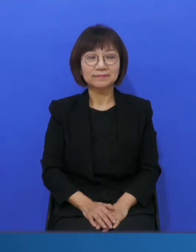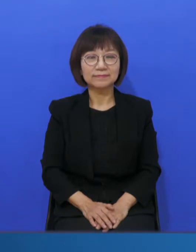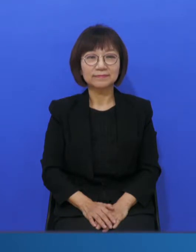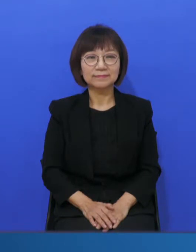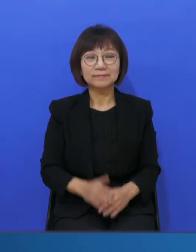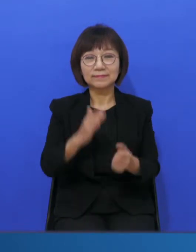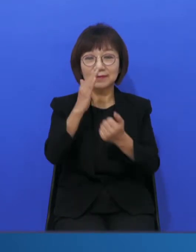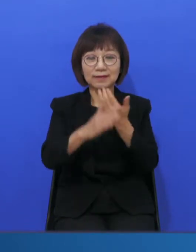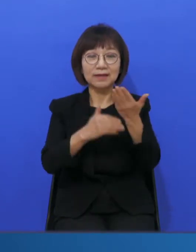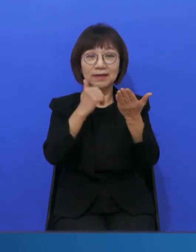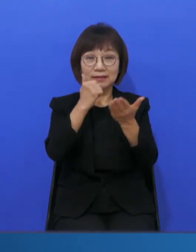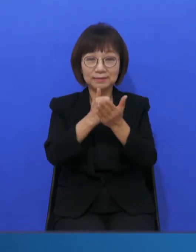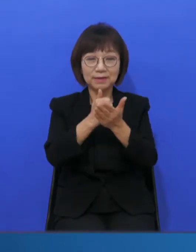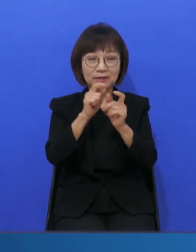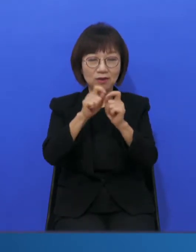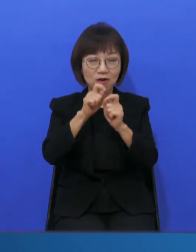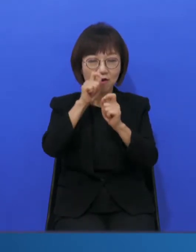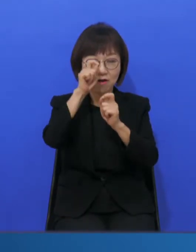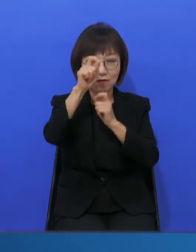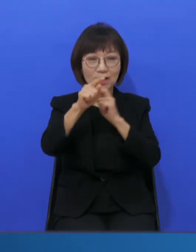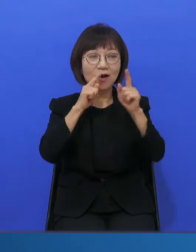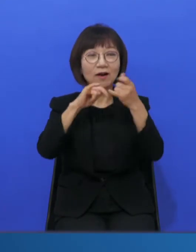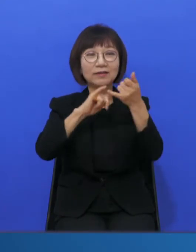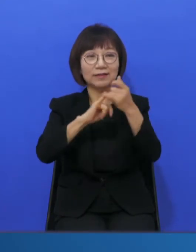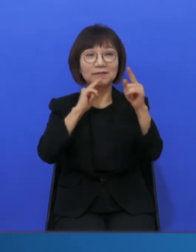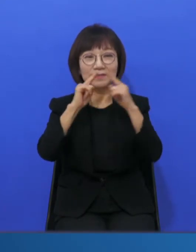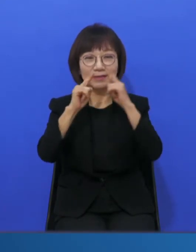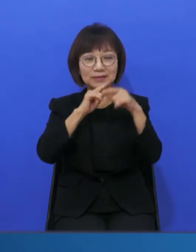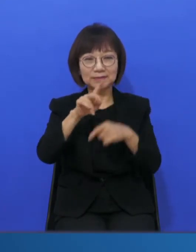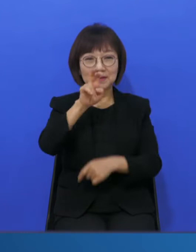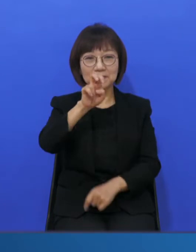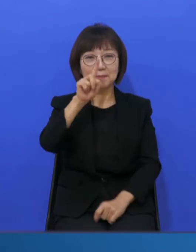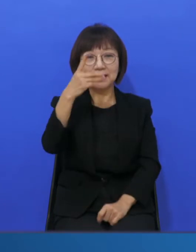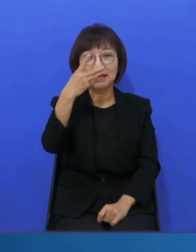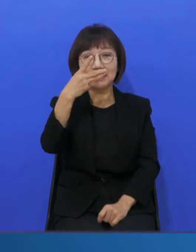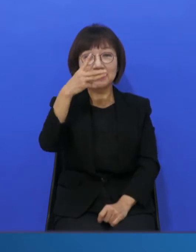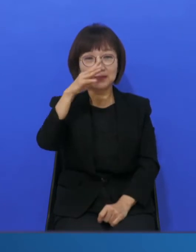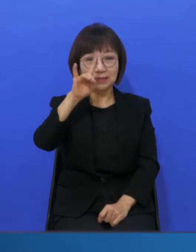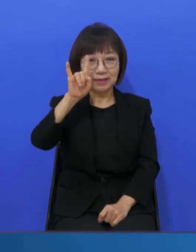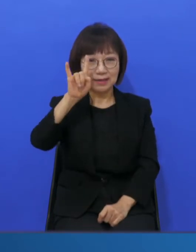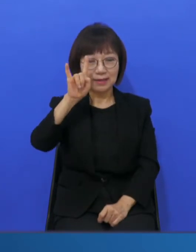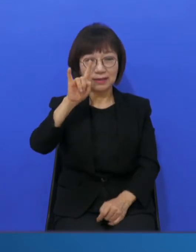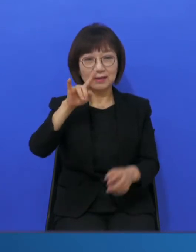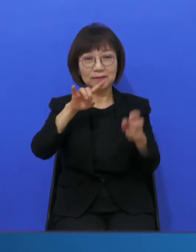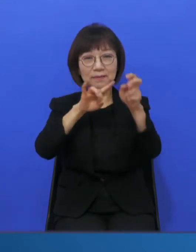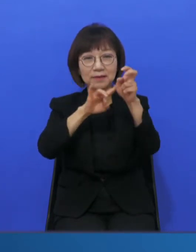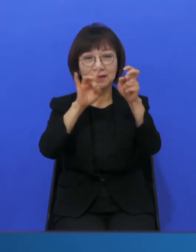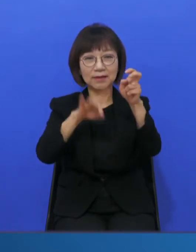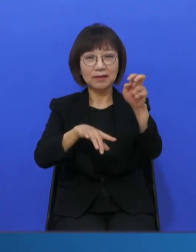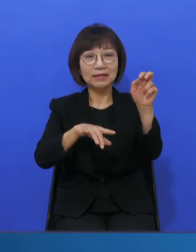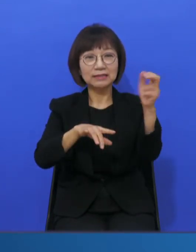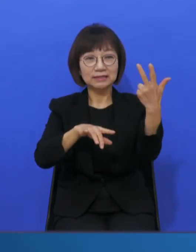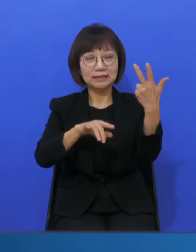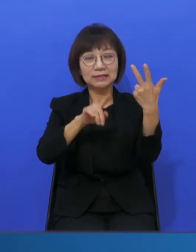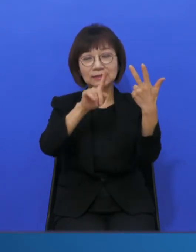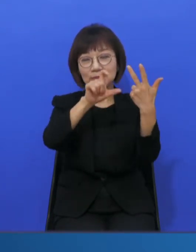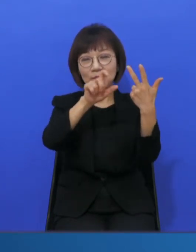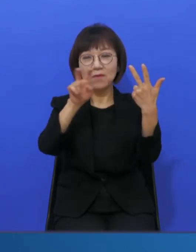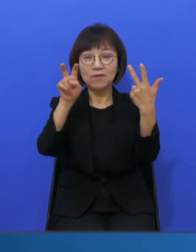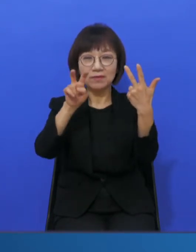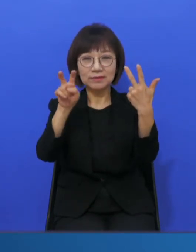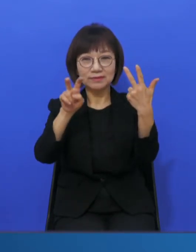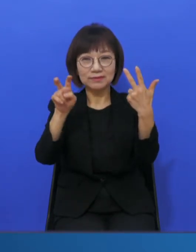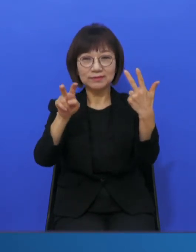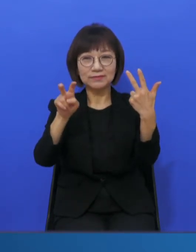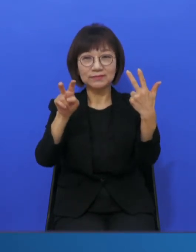이번 절 주시는 하나님의 영원한 언약의 말씀은 마태복음 7장 15절에서 20절 말씀입니다. The eternal covenantal word that God has given to us for